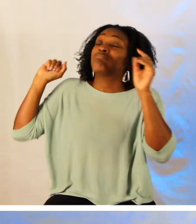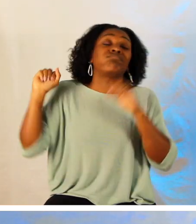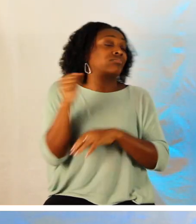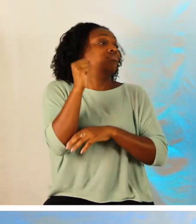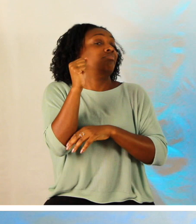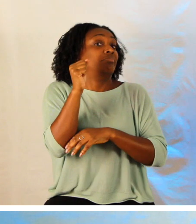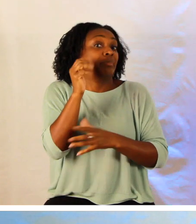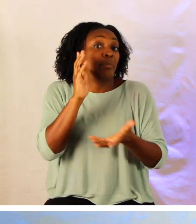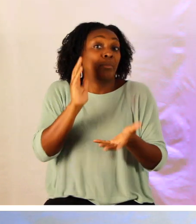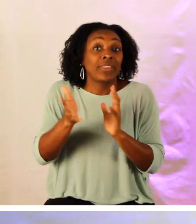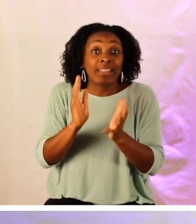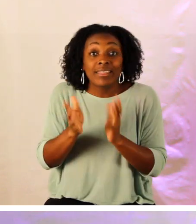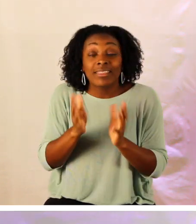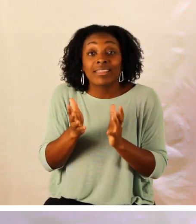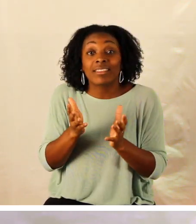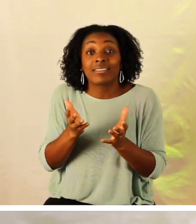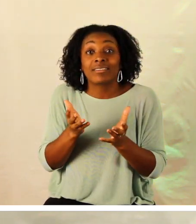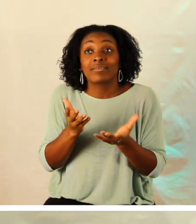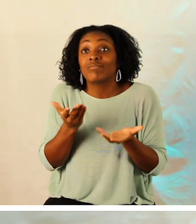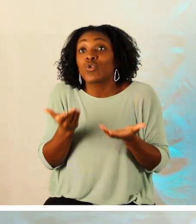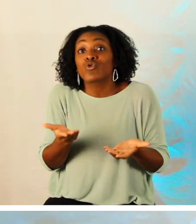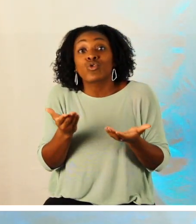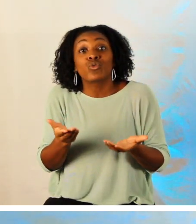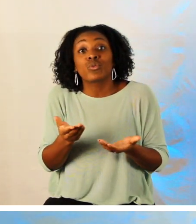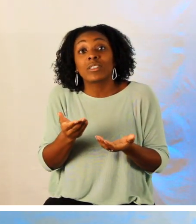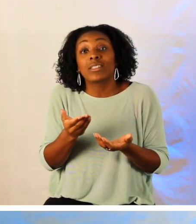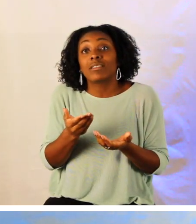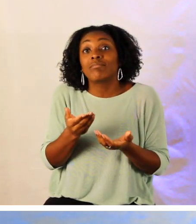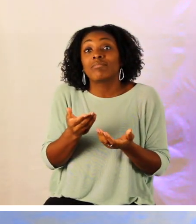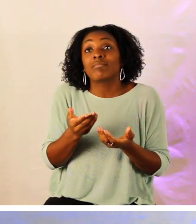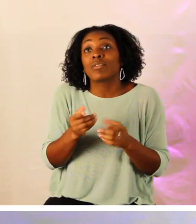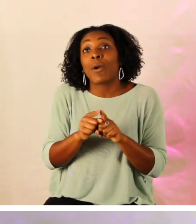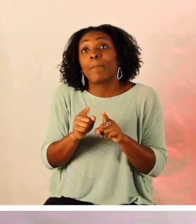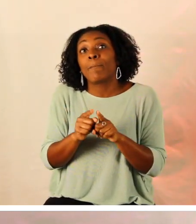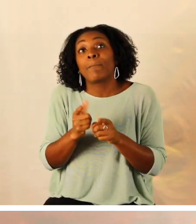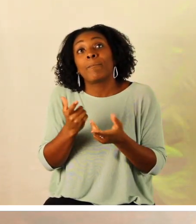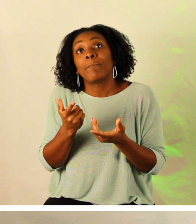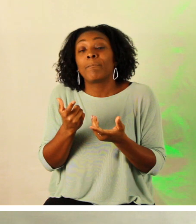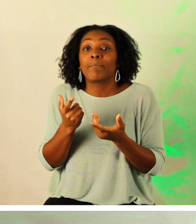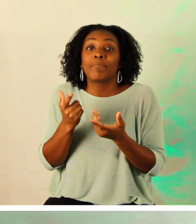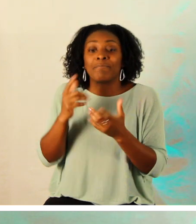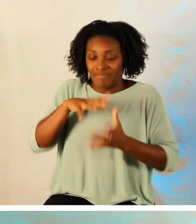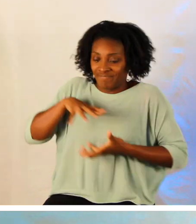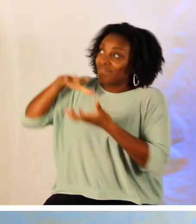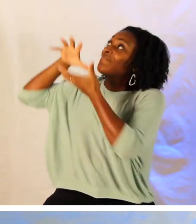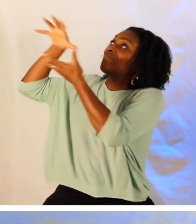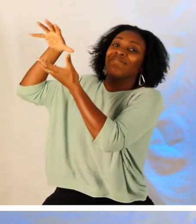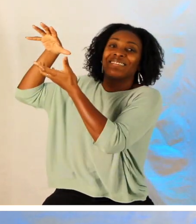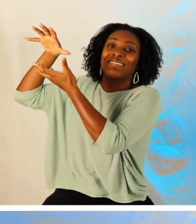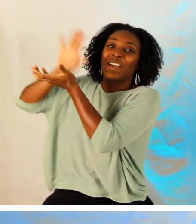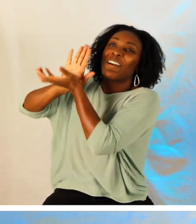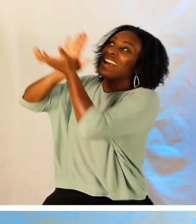temps. Parce qu'aujourd'hui, peut-être tu es en train de reprendre ce que tu avais laissé à ton Dieu. Peut-être